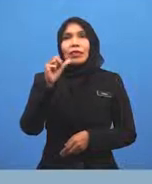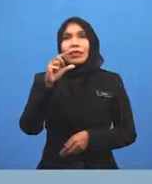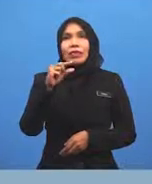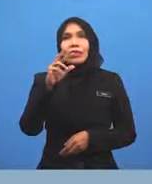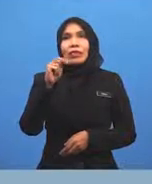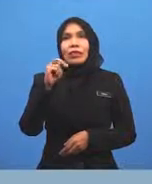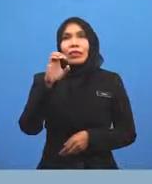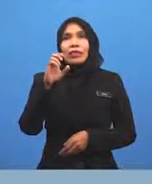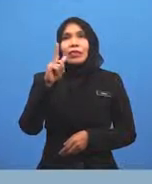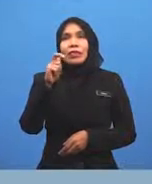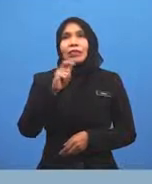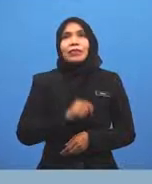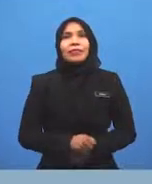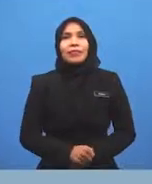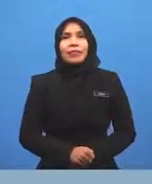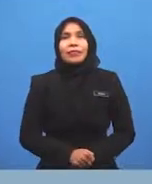aruhan elektromagnet.